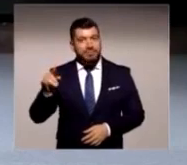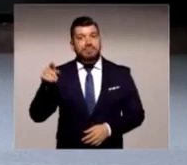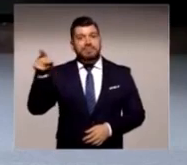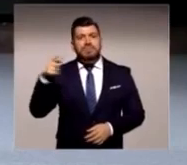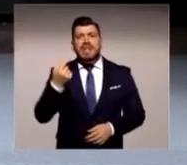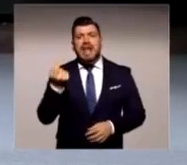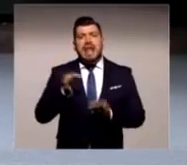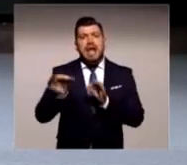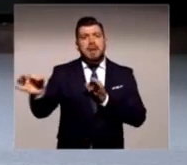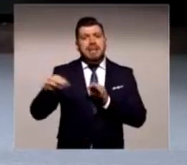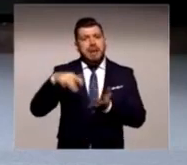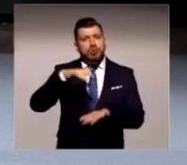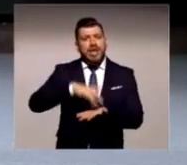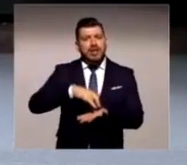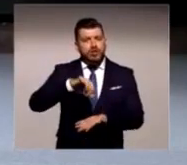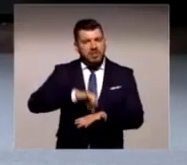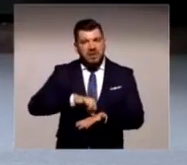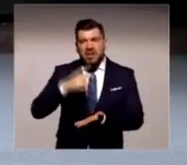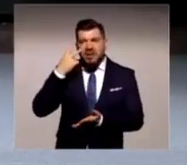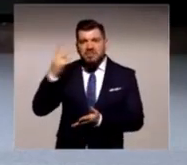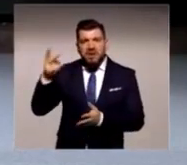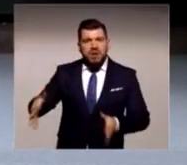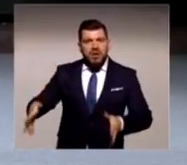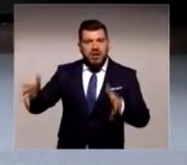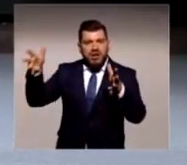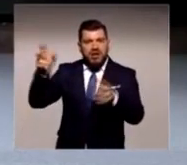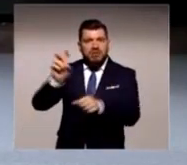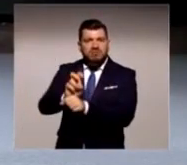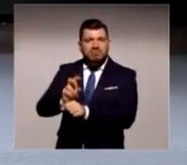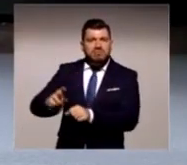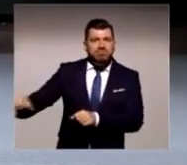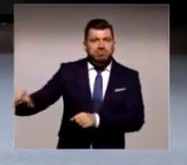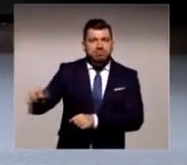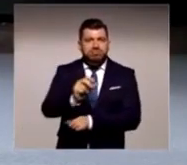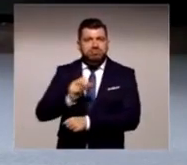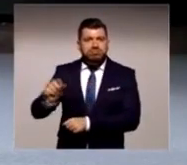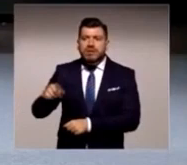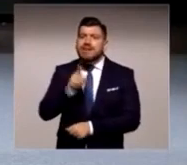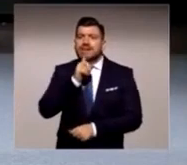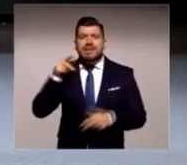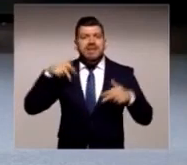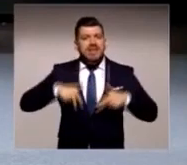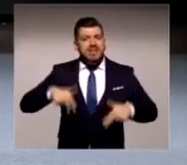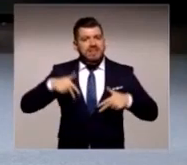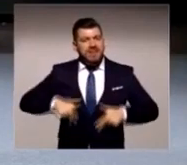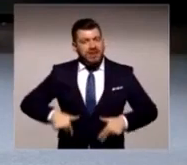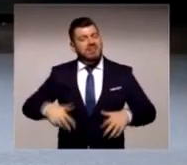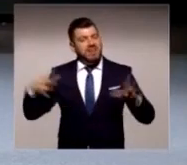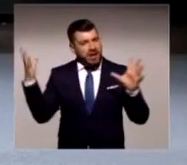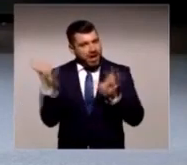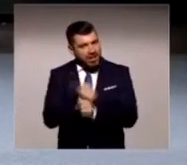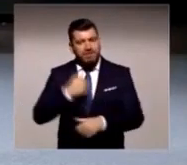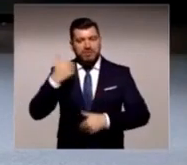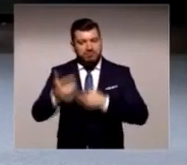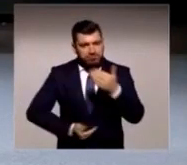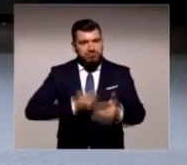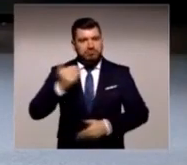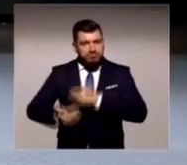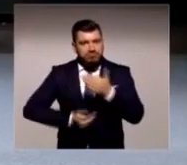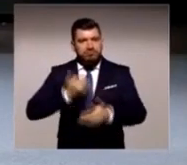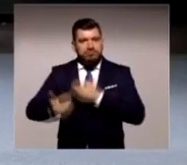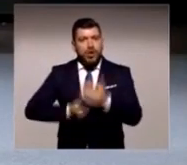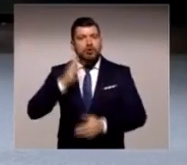τόσες δεκαετίες βλέπουμε να υπάρχει ένα κουφάρι, όπου δεν γινόταν τίποτα, και αυτή η κυβέρνηση ήδη έχει προχωρήσει τις διαδικασίες, ως σε λίγους